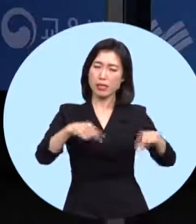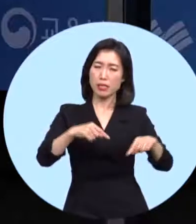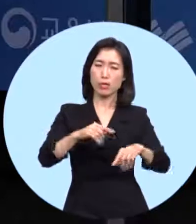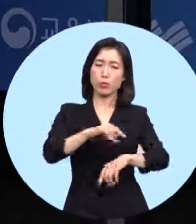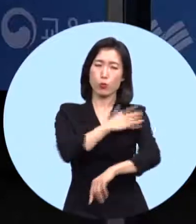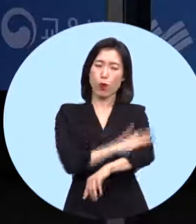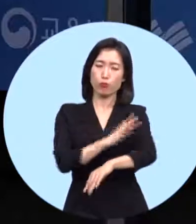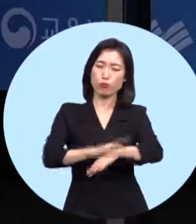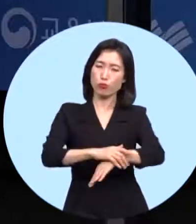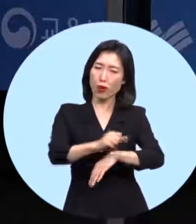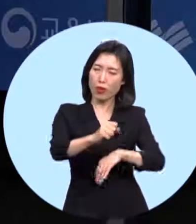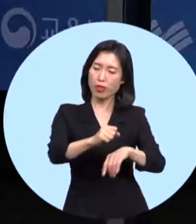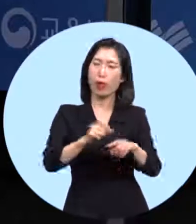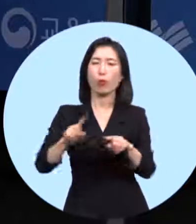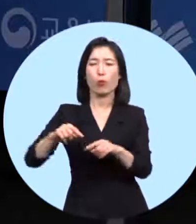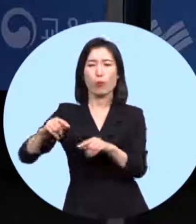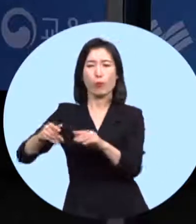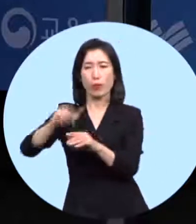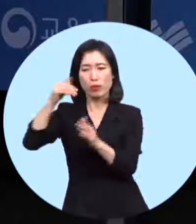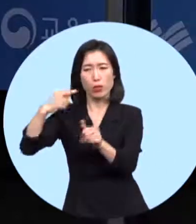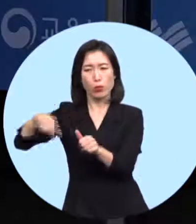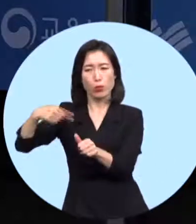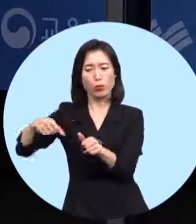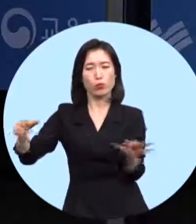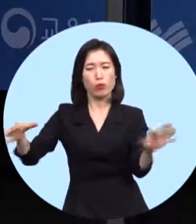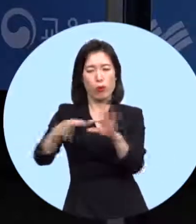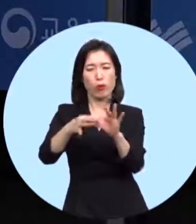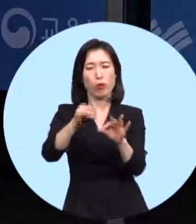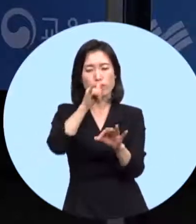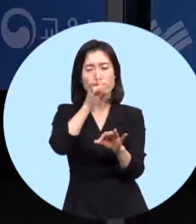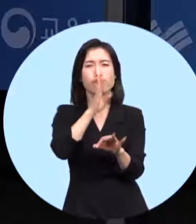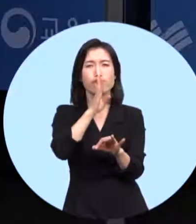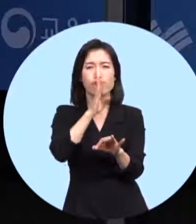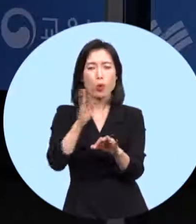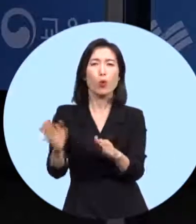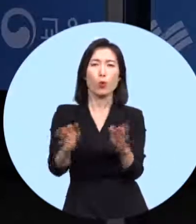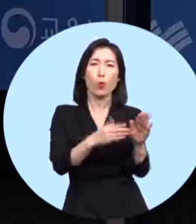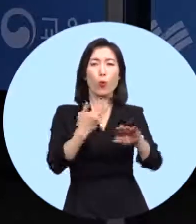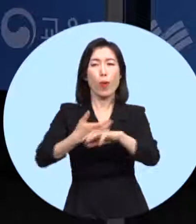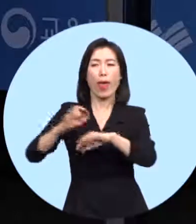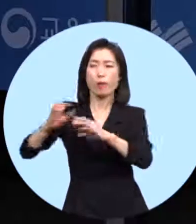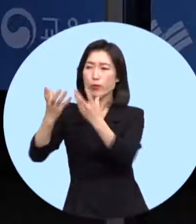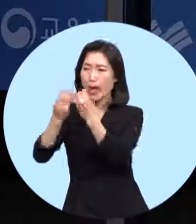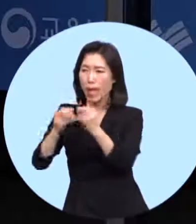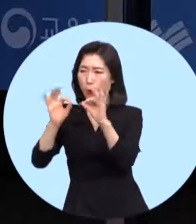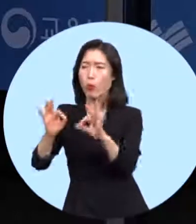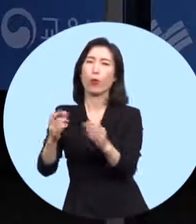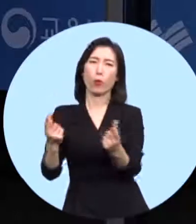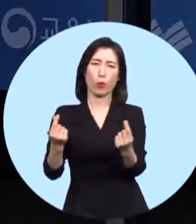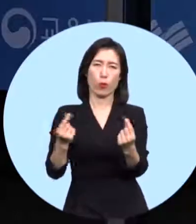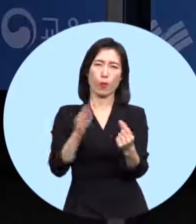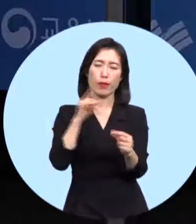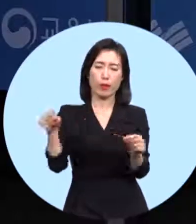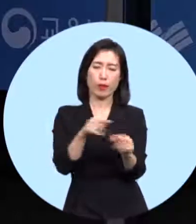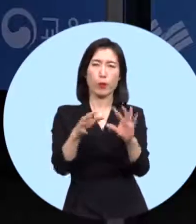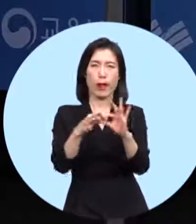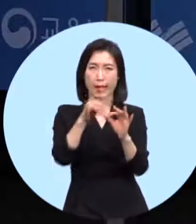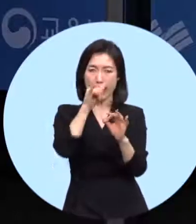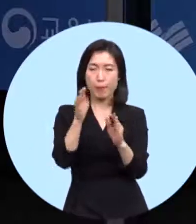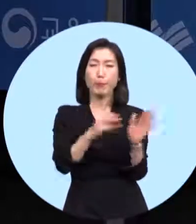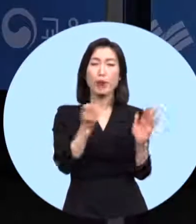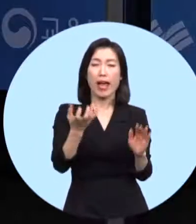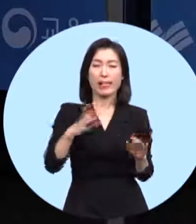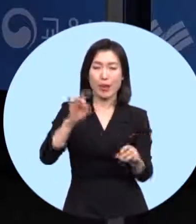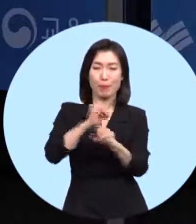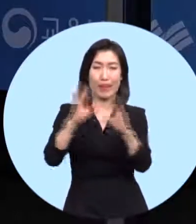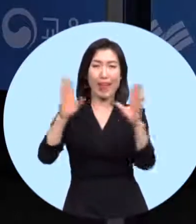있고 실제로 우리 지구에 있는 다른 나라들의 사례 중에서도 찾아볼 수 있다고 봅니다. 아까 시작점에서 유은혜